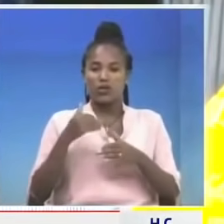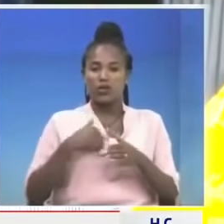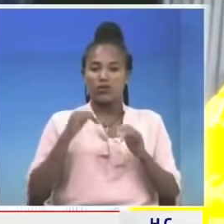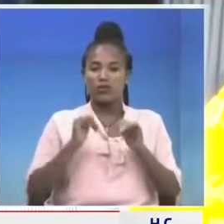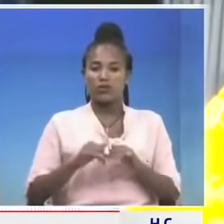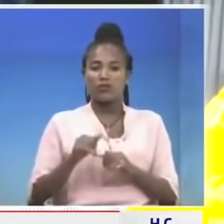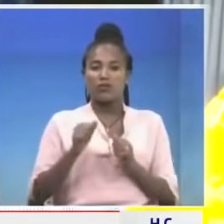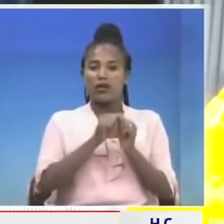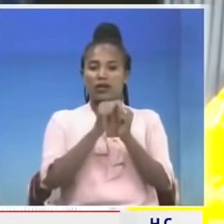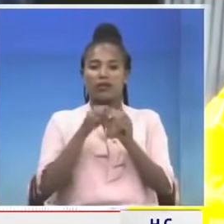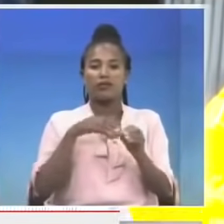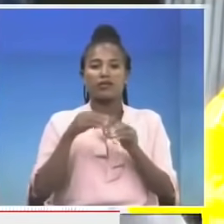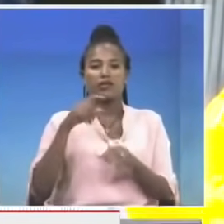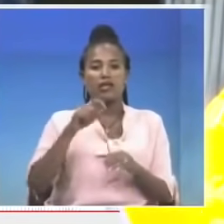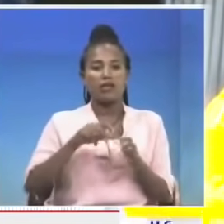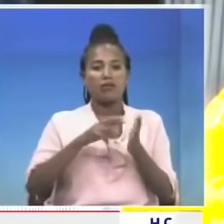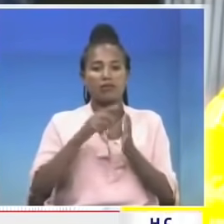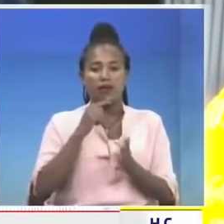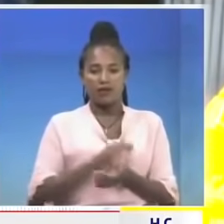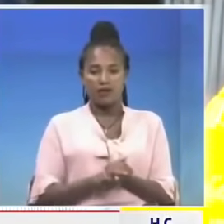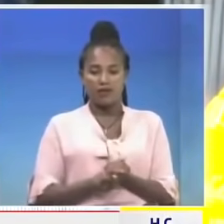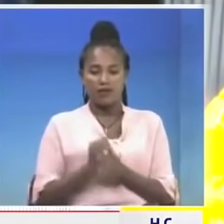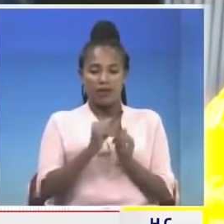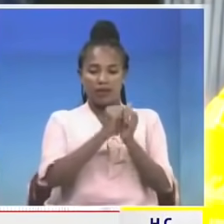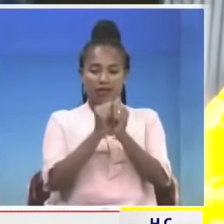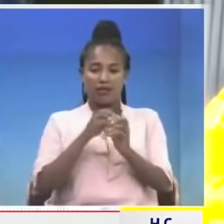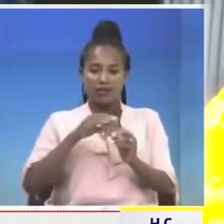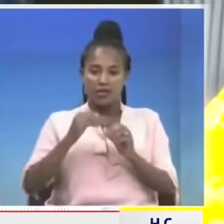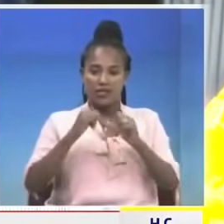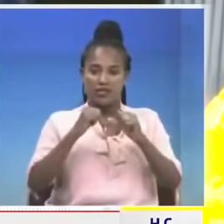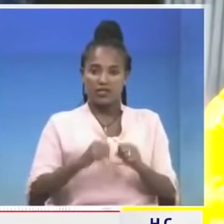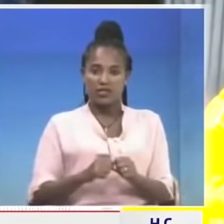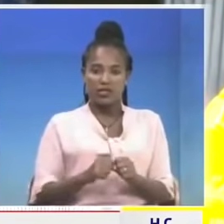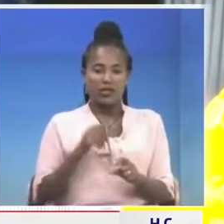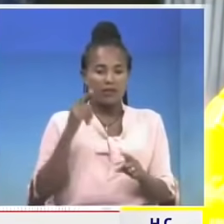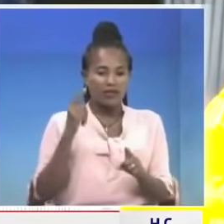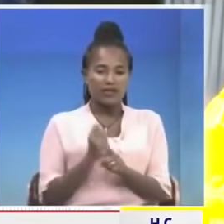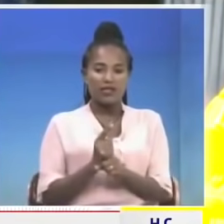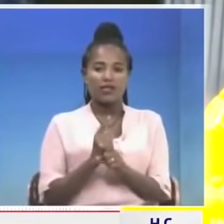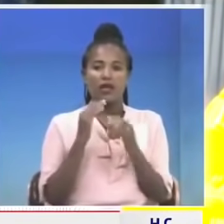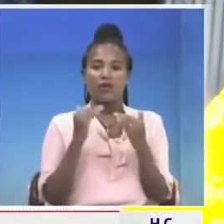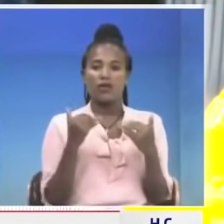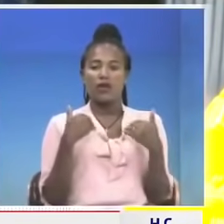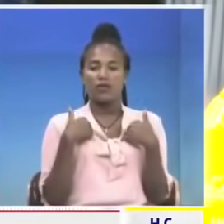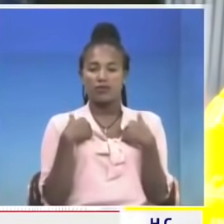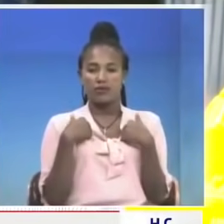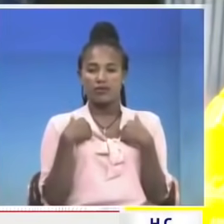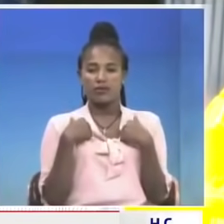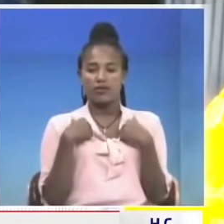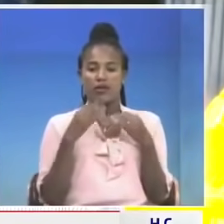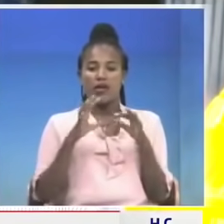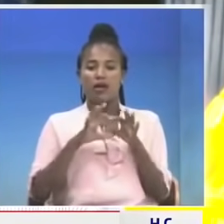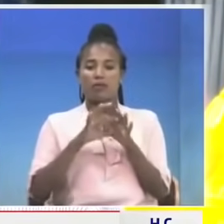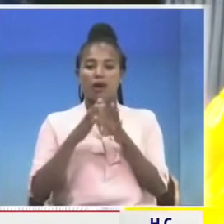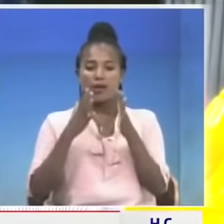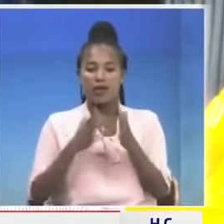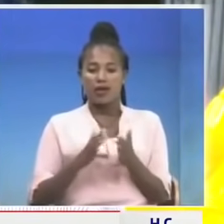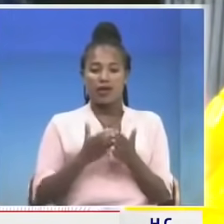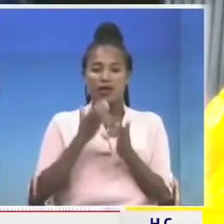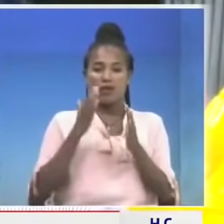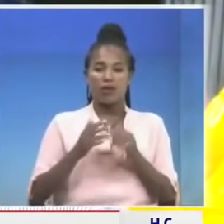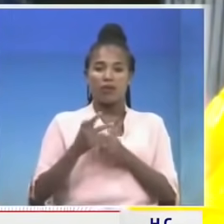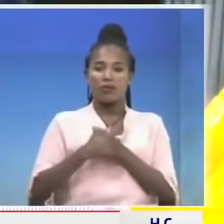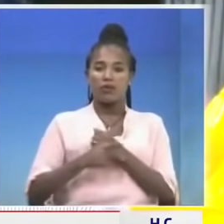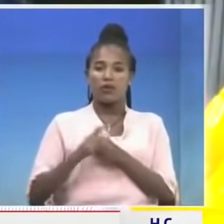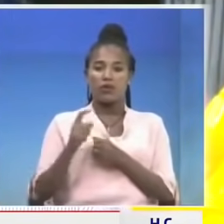በአንድነት መንቀሳቀስ አለበት ማለት ነው። በአንድነት መንቀሳቀስ እንችል በእርግጠኝነት አሁን ያሉብንን ማህበራዊ፣ ኢኮኖሚያዊ፣ ፖለቲካዊ